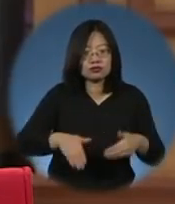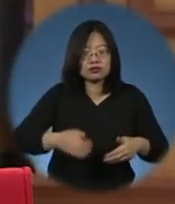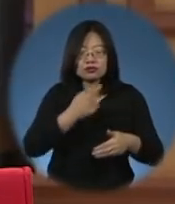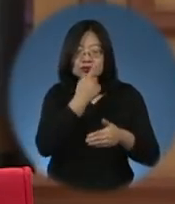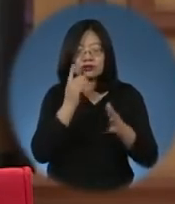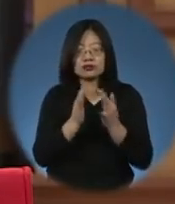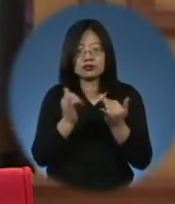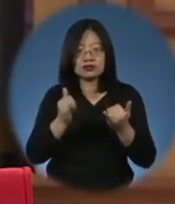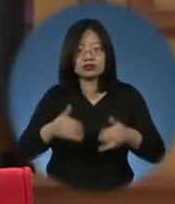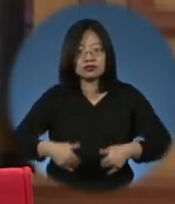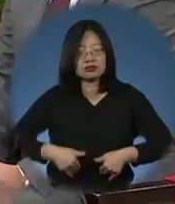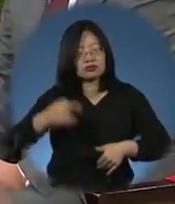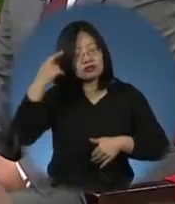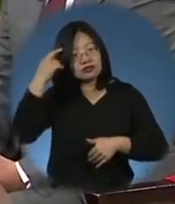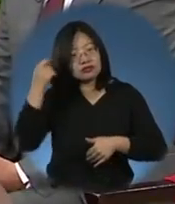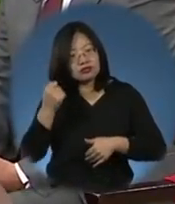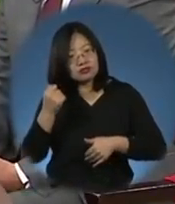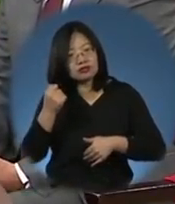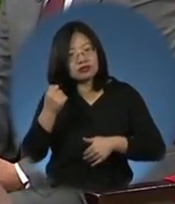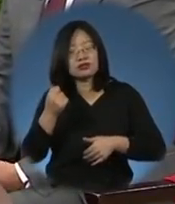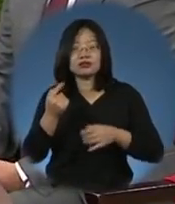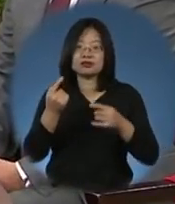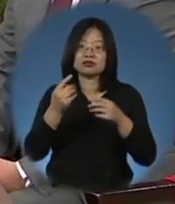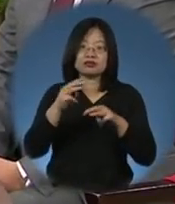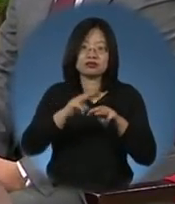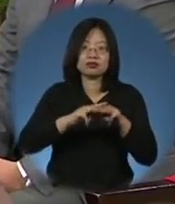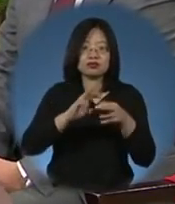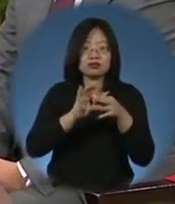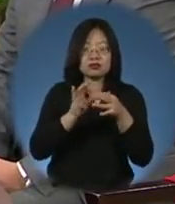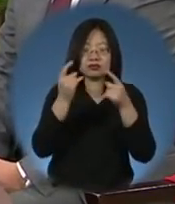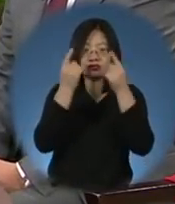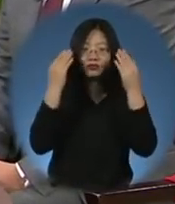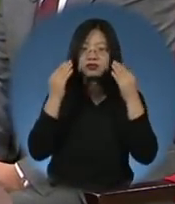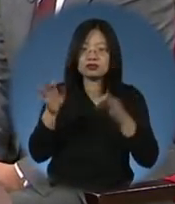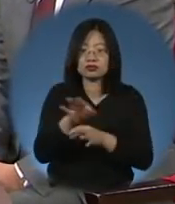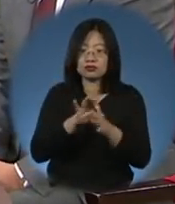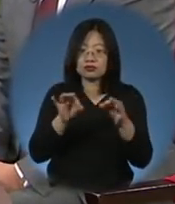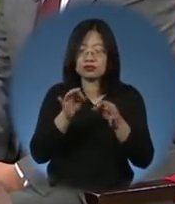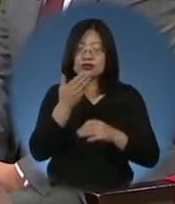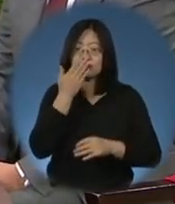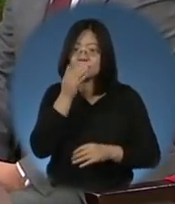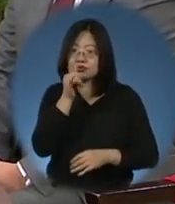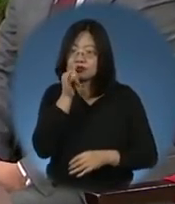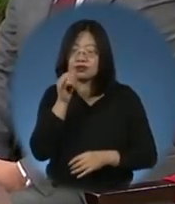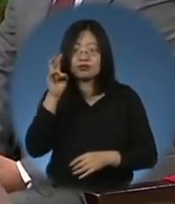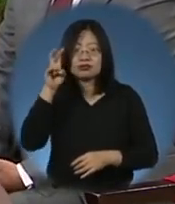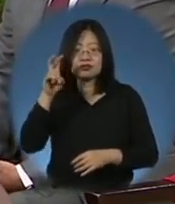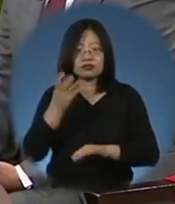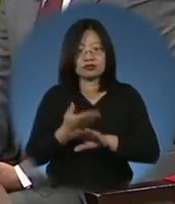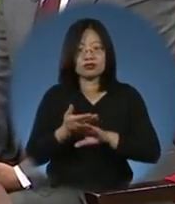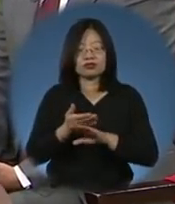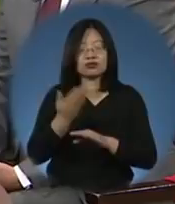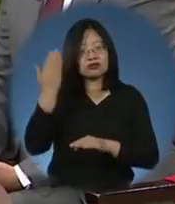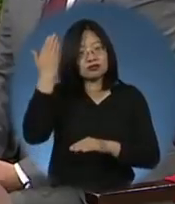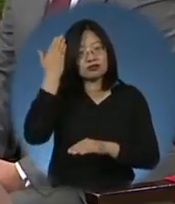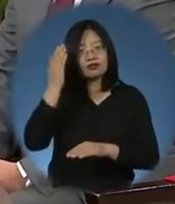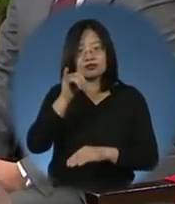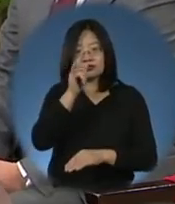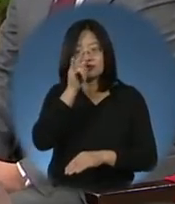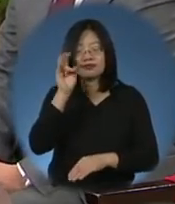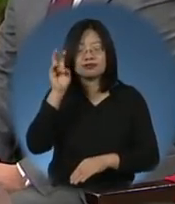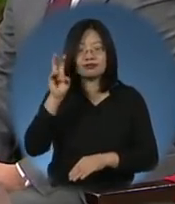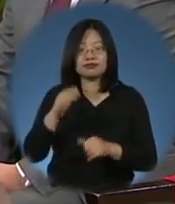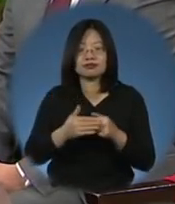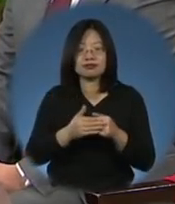필요하다고 생각이 들면 그게 농대일 수도 있고 혹은 뭐 경영학일 수도 있고요. 혹은 뭐 다른 학문일 수도 있습니다.